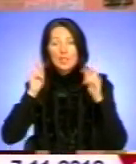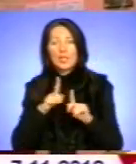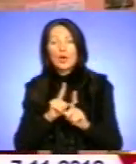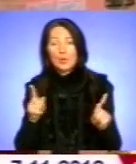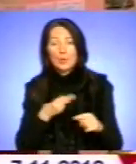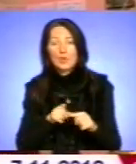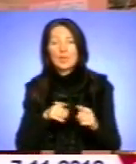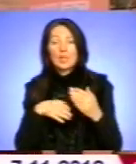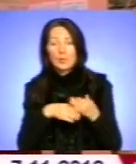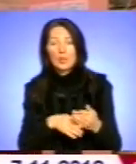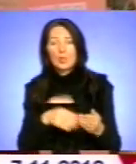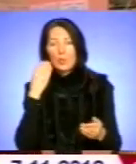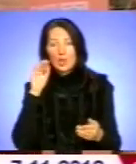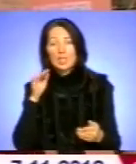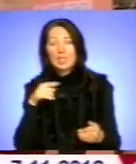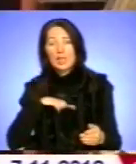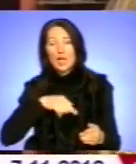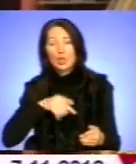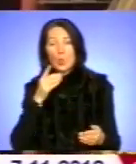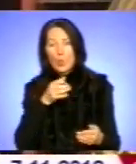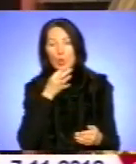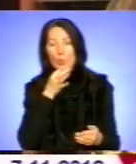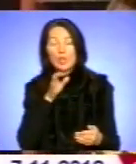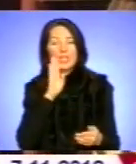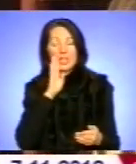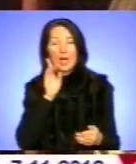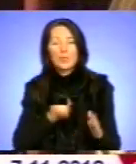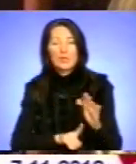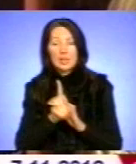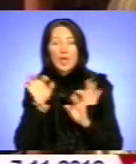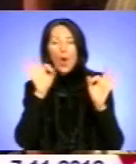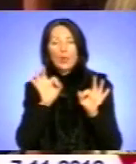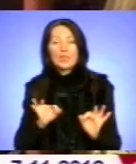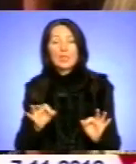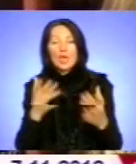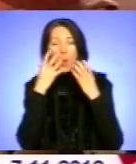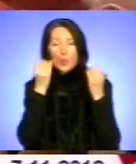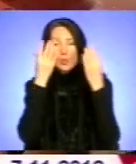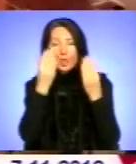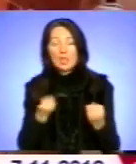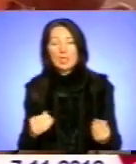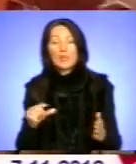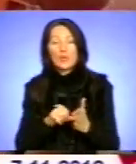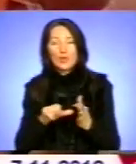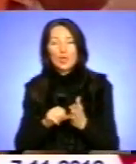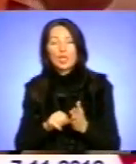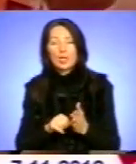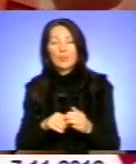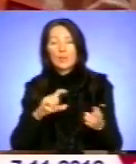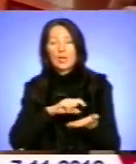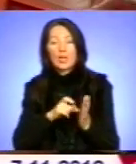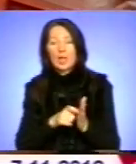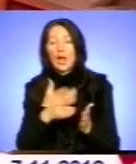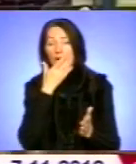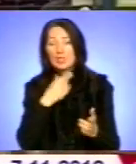спосіб поліпшення настрою подобається жінкам. Із настанням осінніх похмурих днів відвідувачів у салонах краси також побільшало,